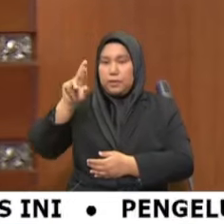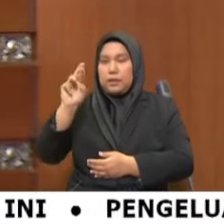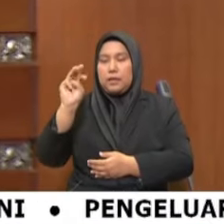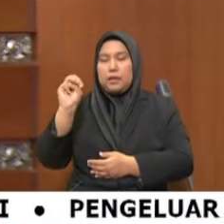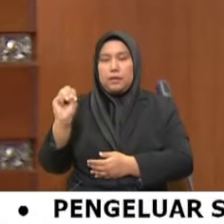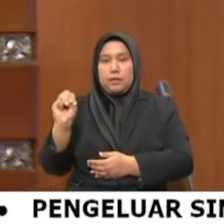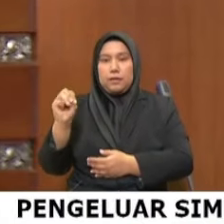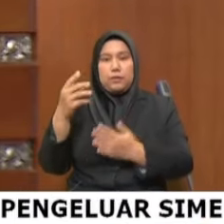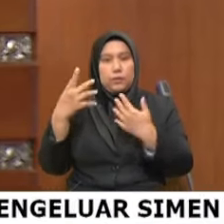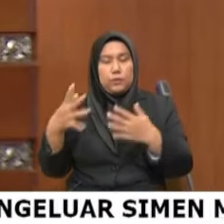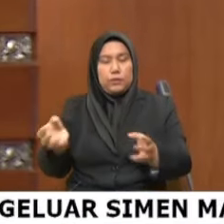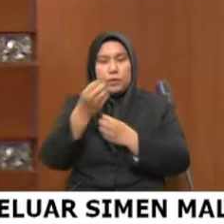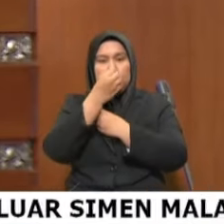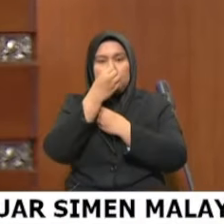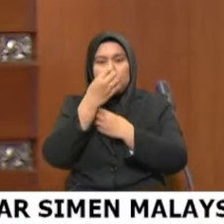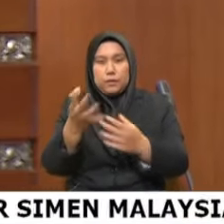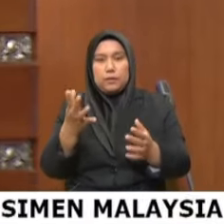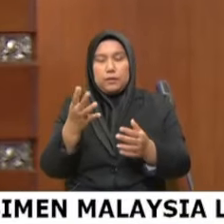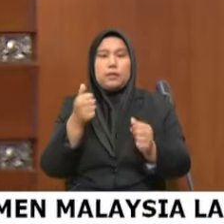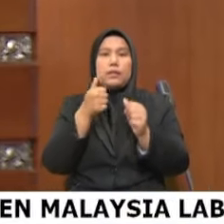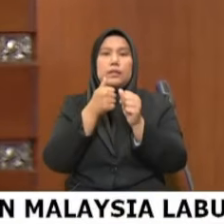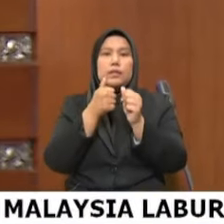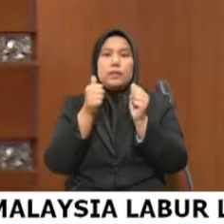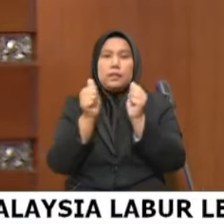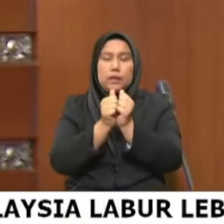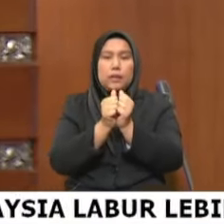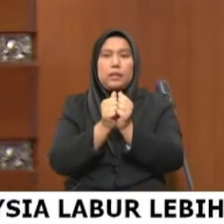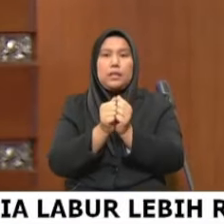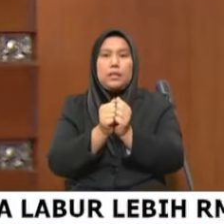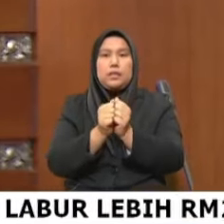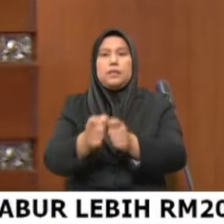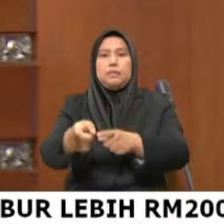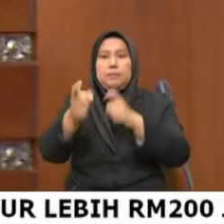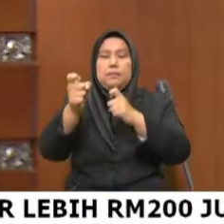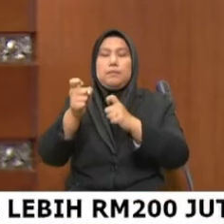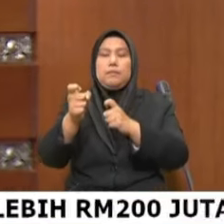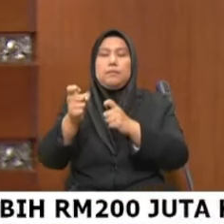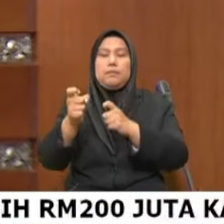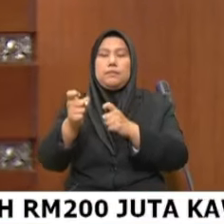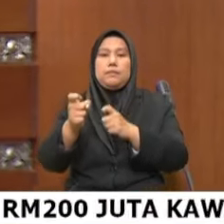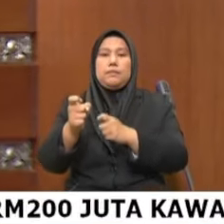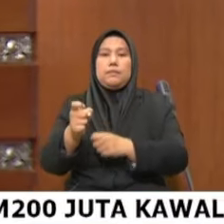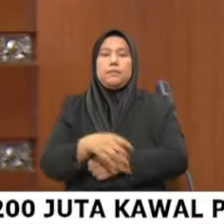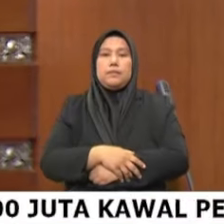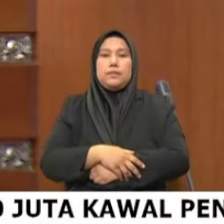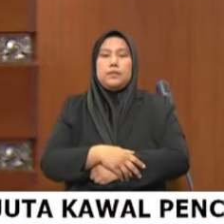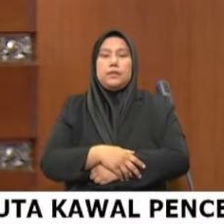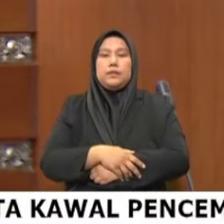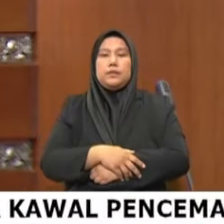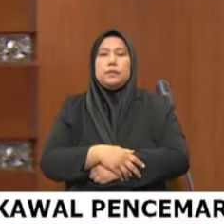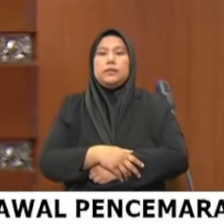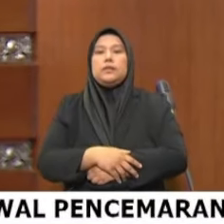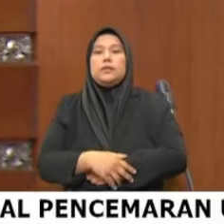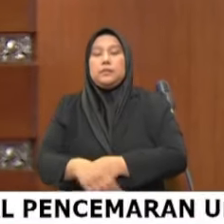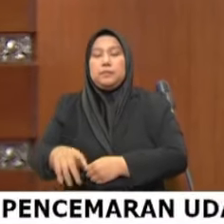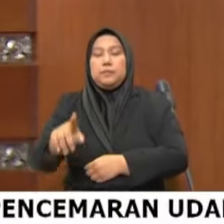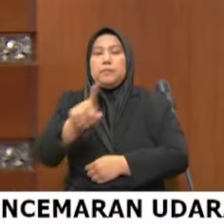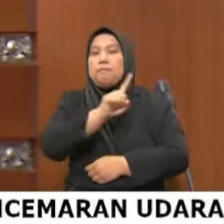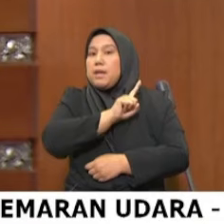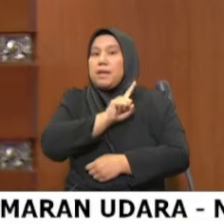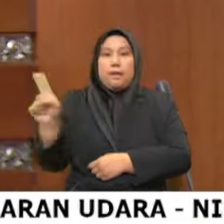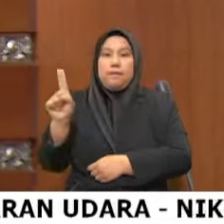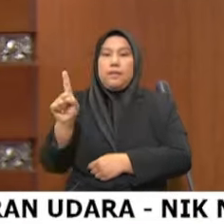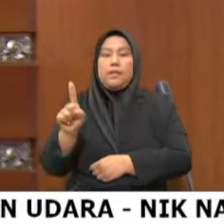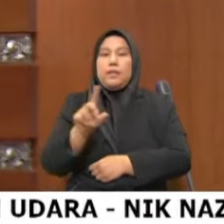mengeluarkan satu kenyataan dengan serta-merta pada petang 4 hari bulan menafikan tuduhan liar yang dibuat oleh